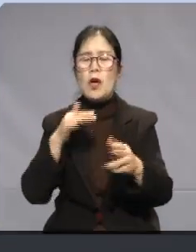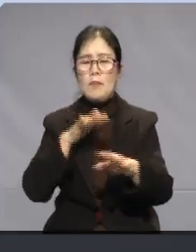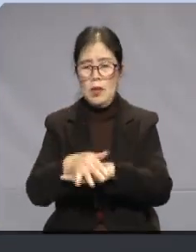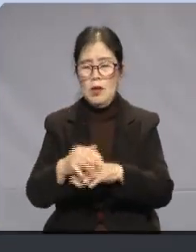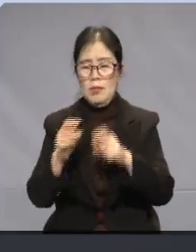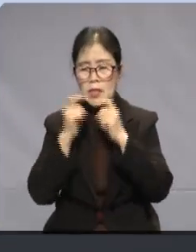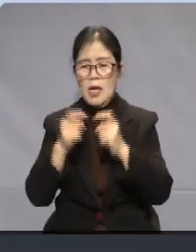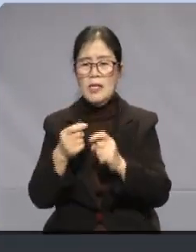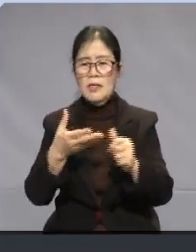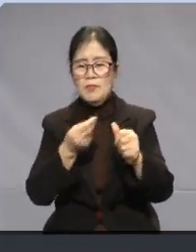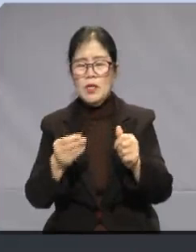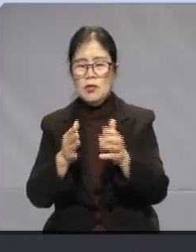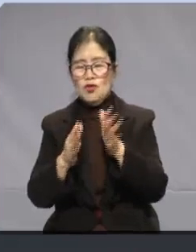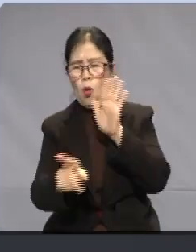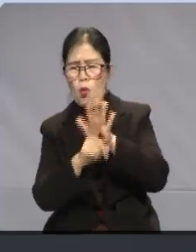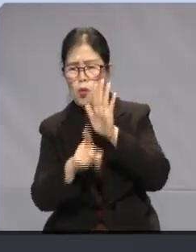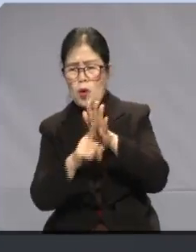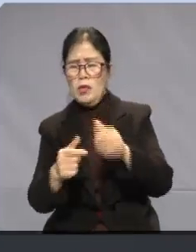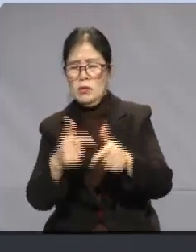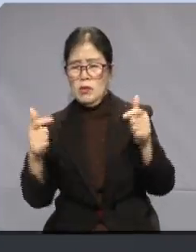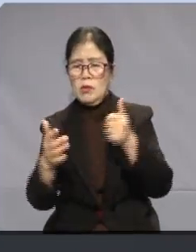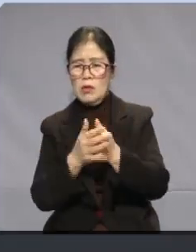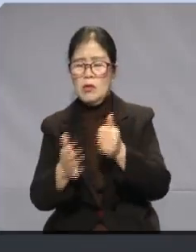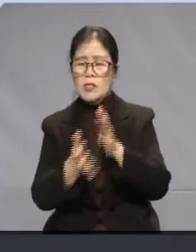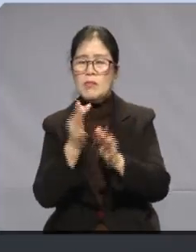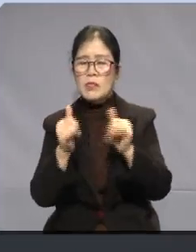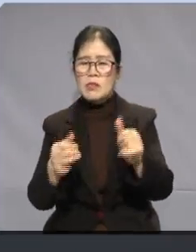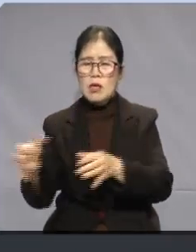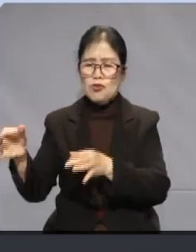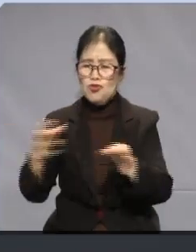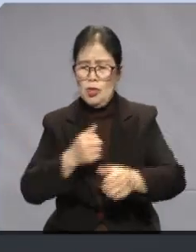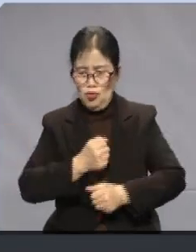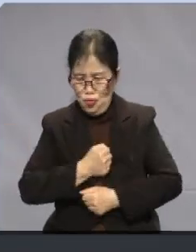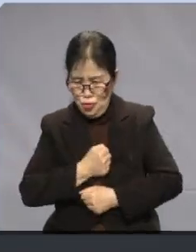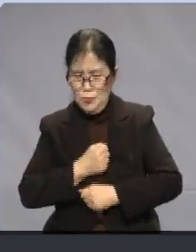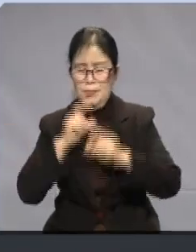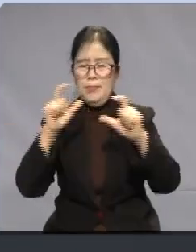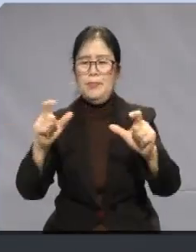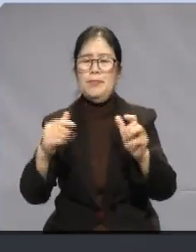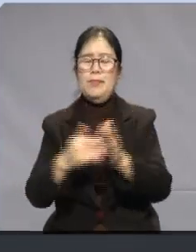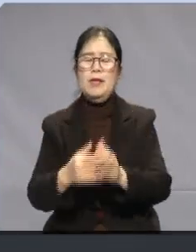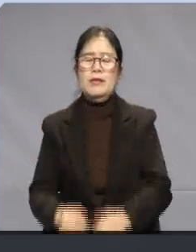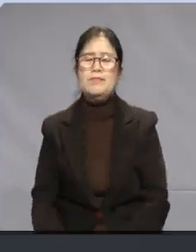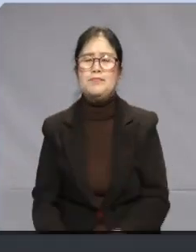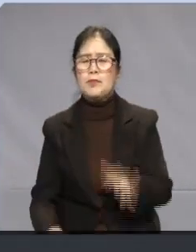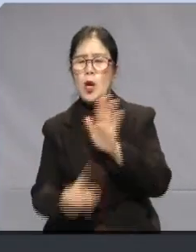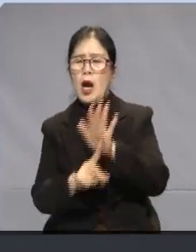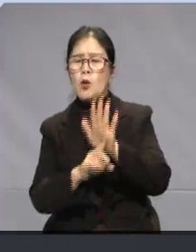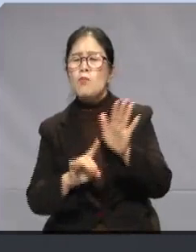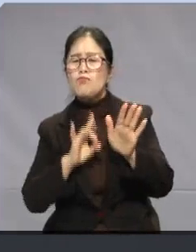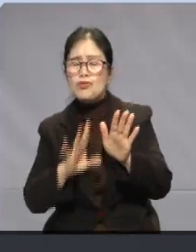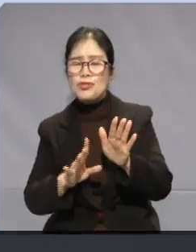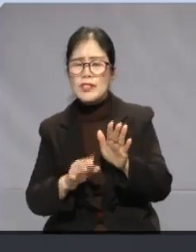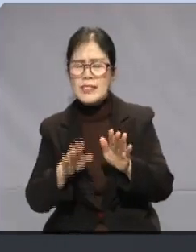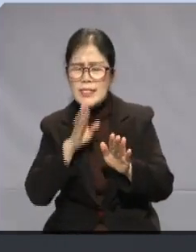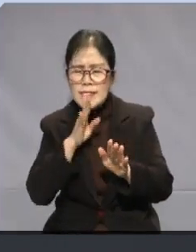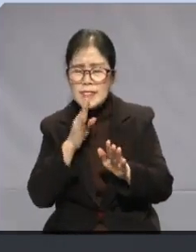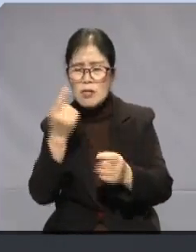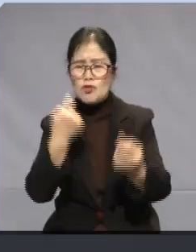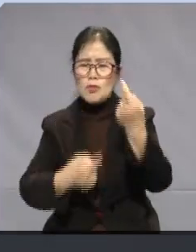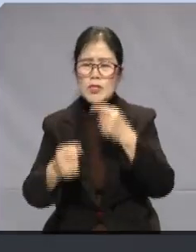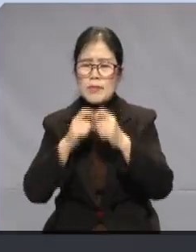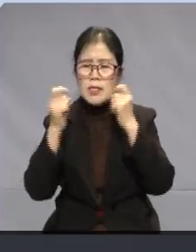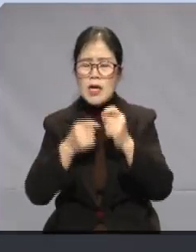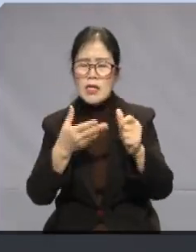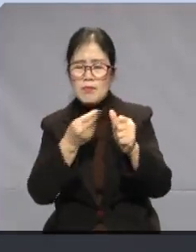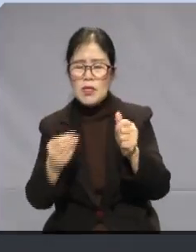민간임대 주택 사업 홍보가 늘어나자 시민들에게 투자 주의보를 내렸습니다 광고만 있을뿐 실제로 접수된 민간